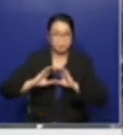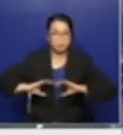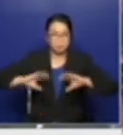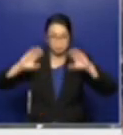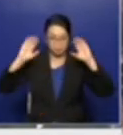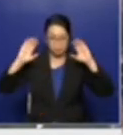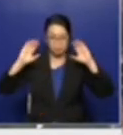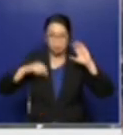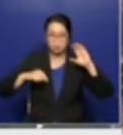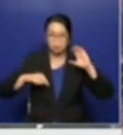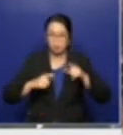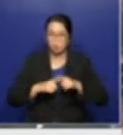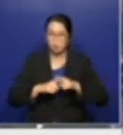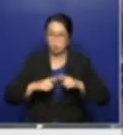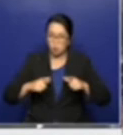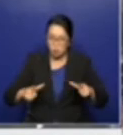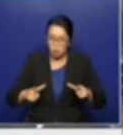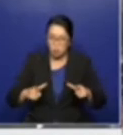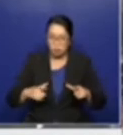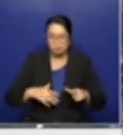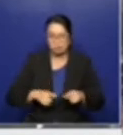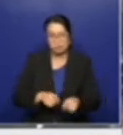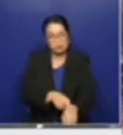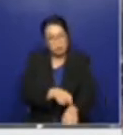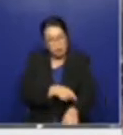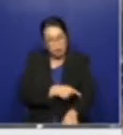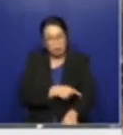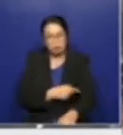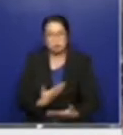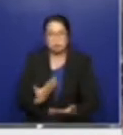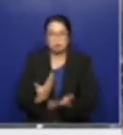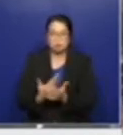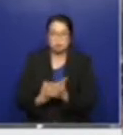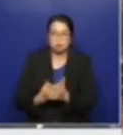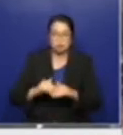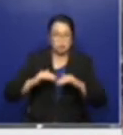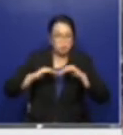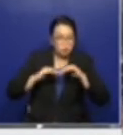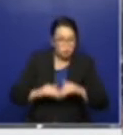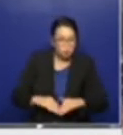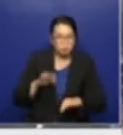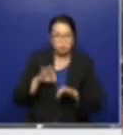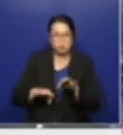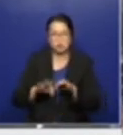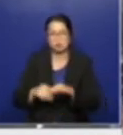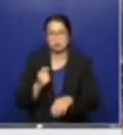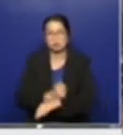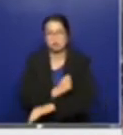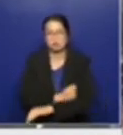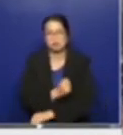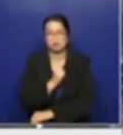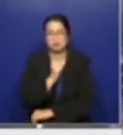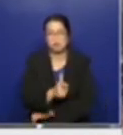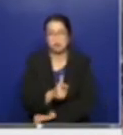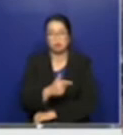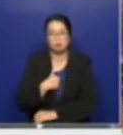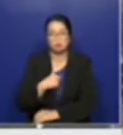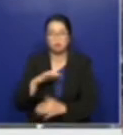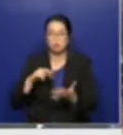ยังใหญ่อุ้ยอ้ายนะครับเราไม่สามารถลดต้นทุนลงตรงนี้ได้เลยฉะนั้นการเป็นรูปประเทศด้านนี้ก็ล้มเหลวครับ